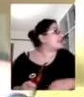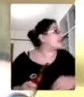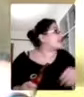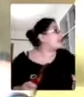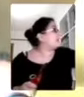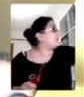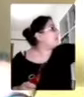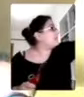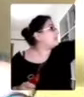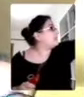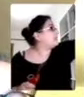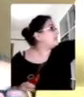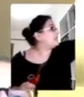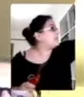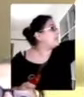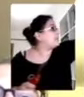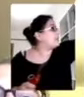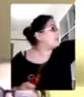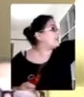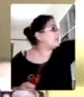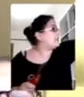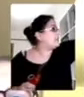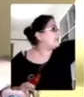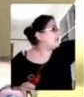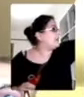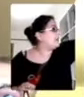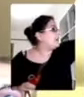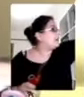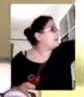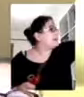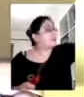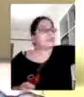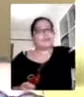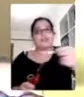şimdi sigaranın yanma çapı